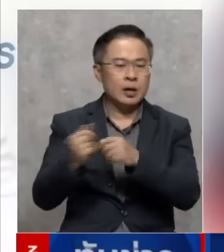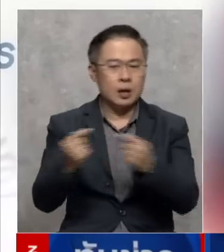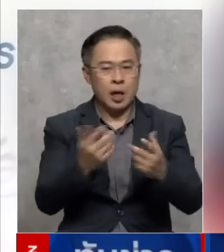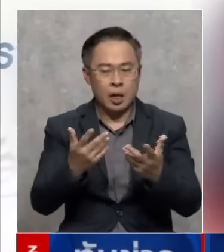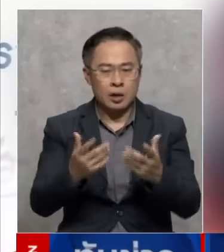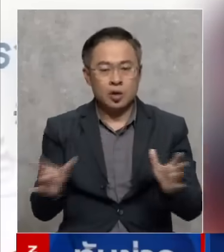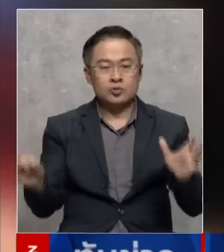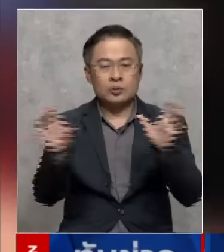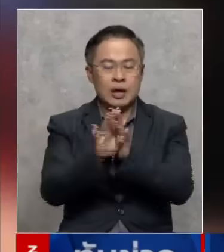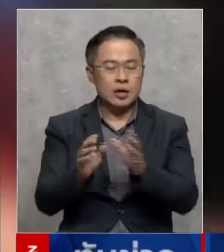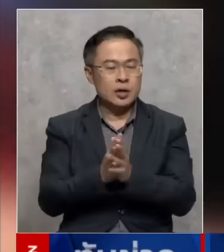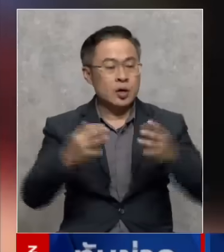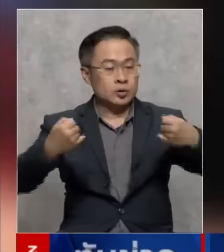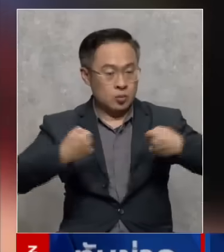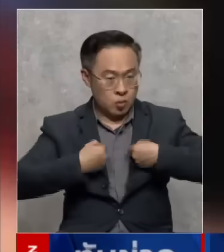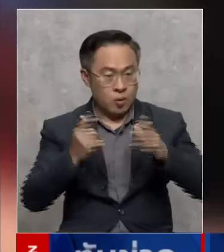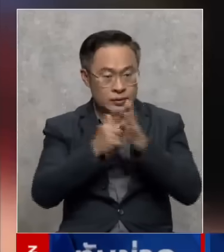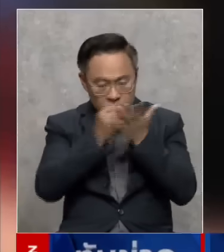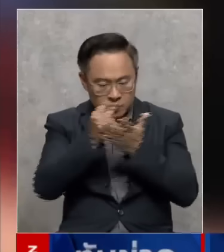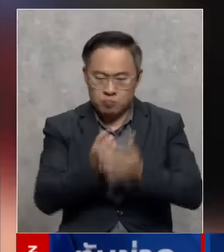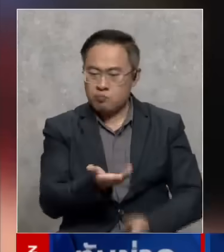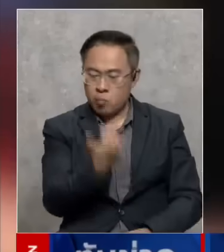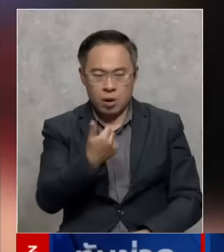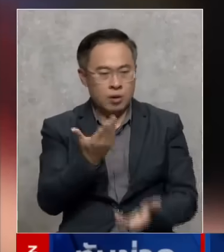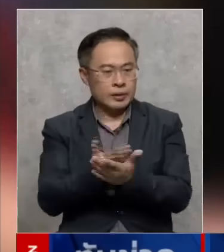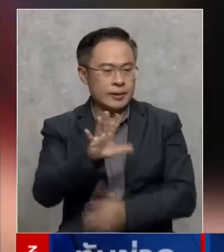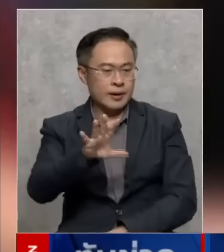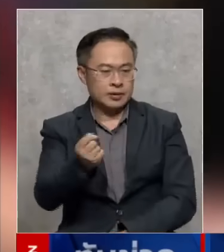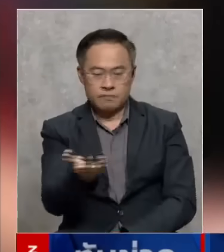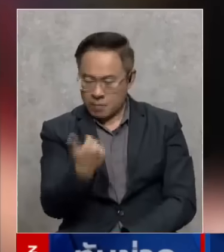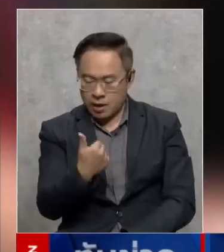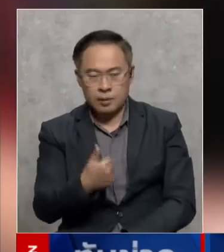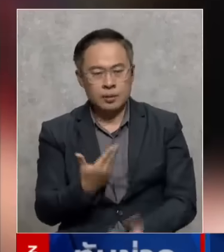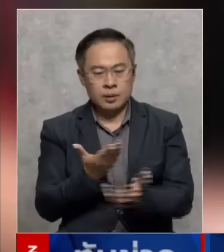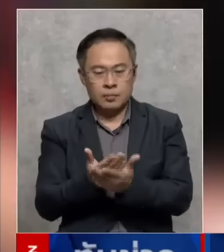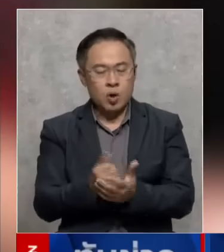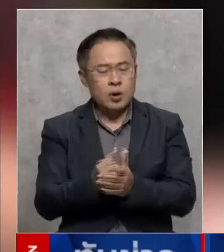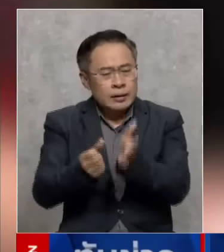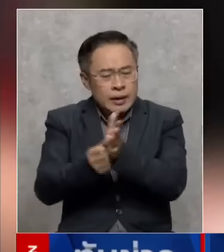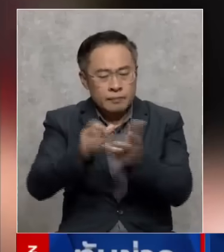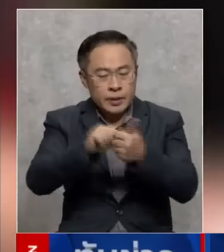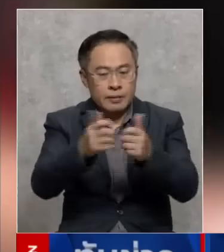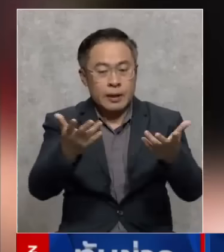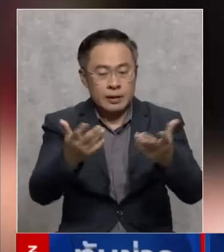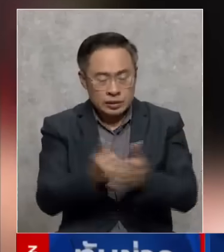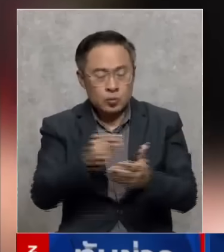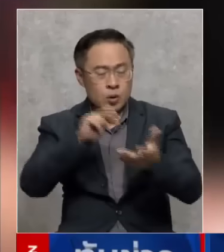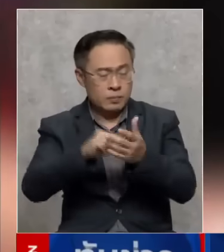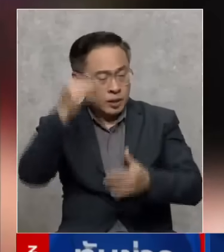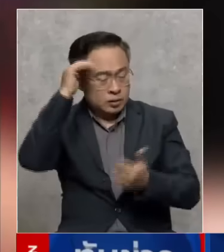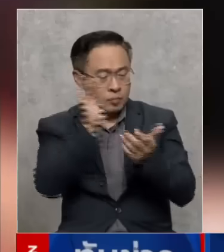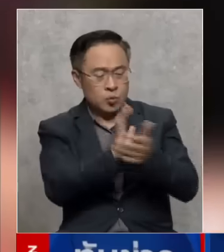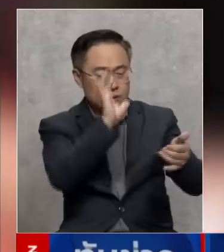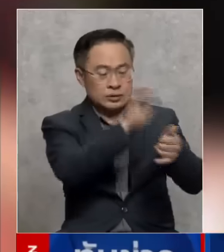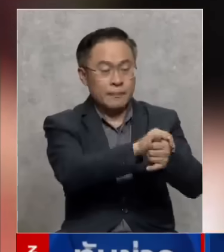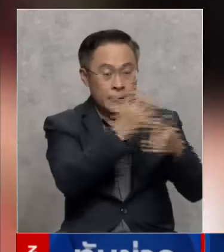ยาเสพติดต้องการเงิน 500,000บาทคืนจากตำรวจแต่ตำรวจไม่คืนให้อ่ะครับพอตำรวจไม่คืนให้เสร็จปุ๊บไอแก๊งค้า